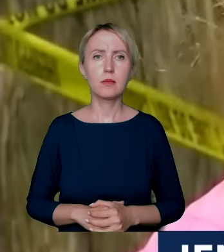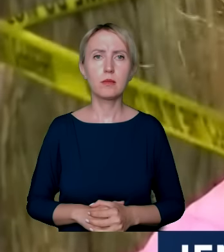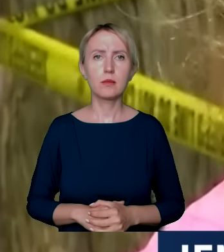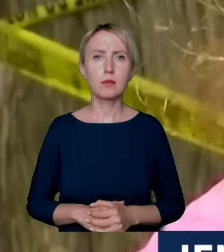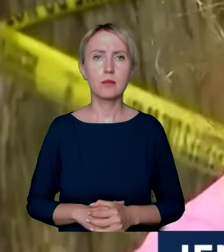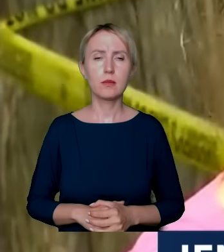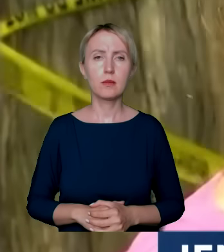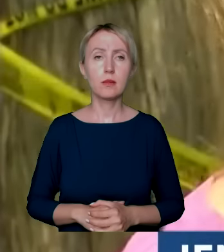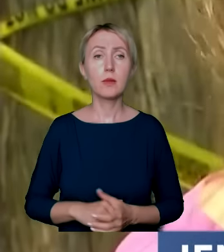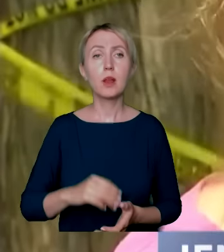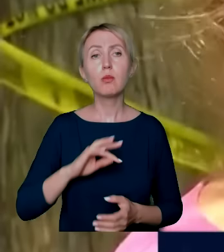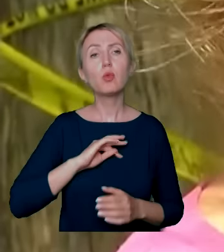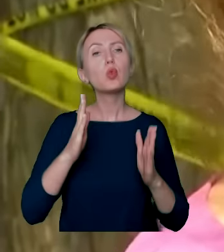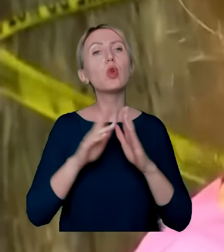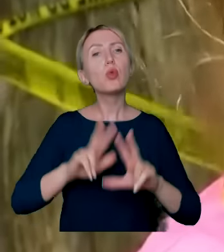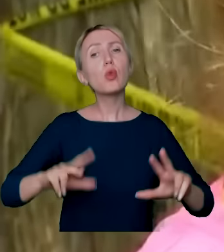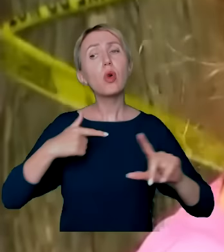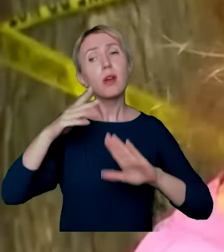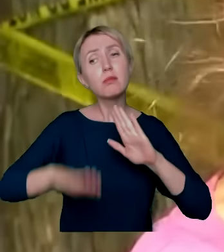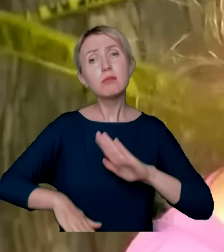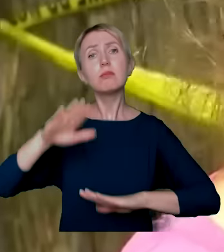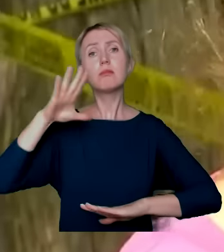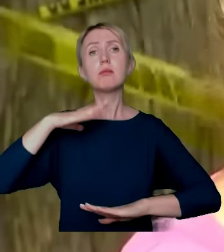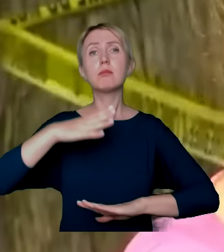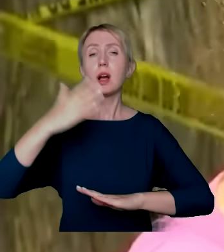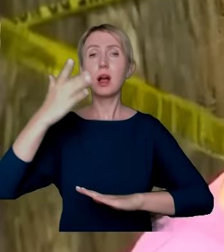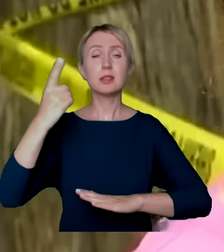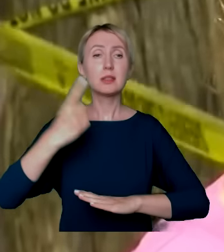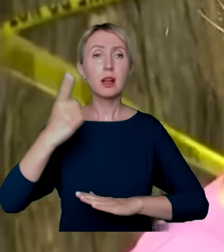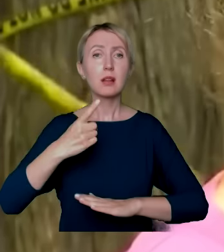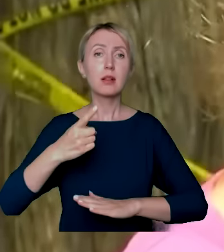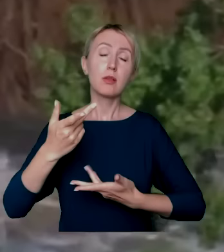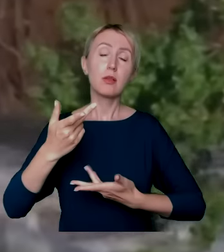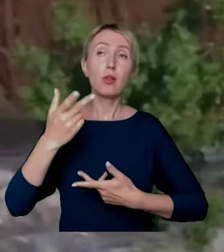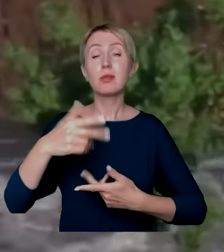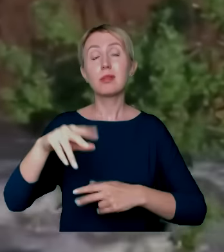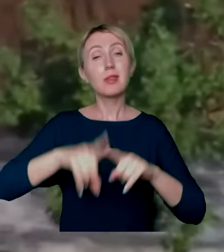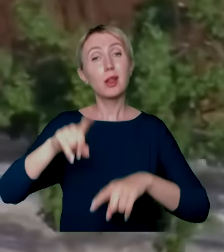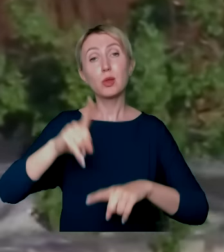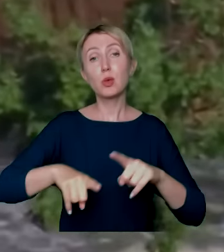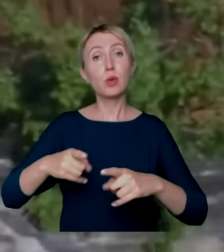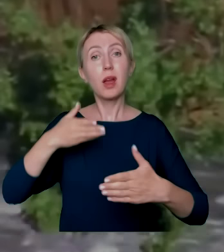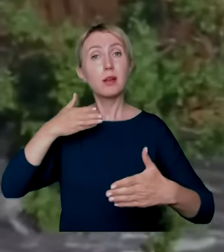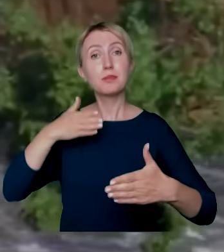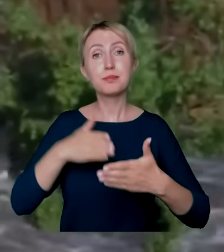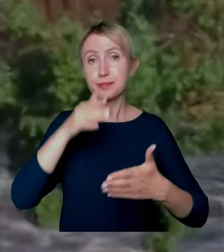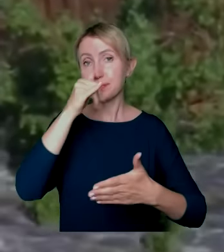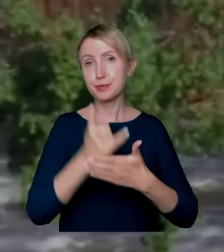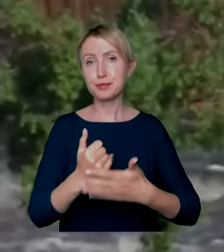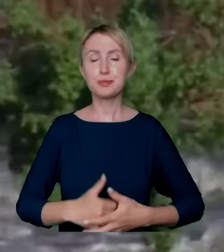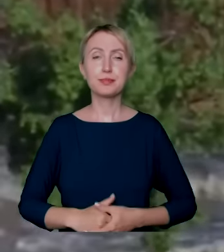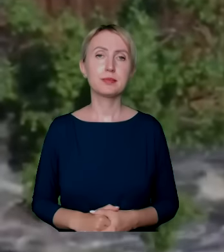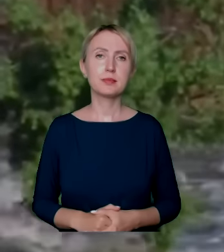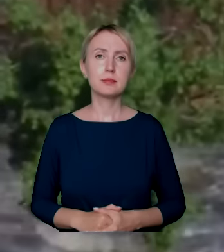Mój dom rodzinny, w którym dorastałam, jest zagrożony przez siłę matki natury i nie sposób jej powstrzymać.